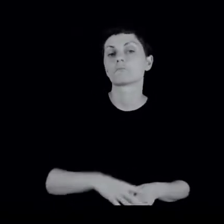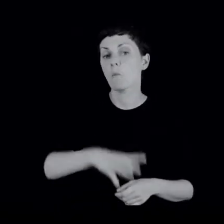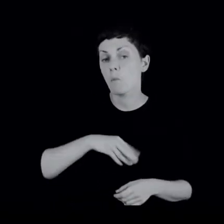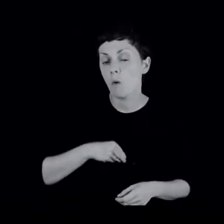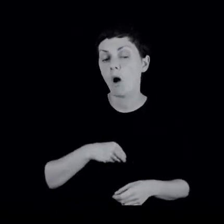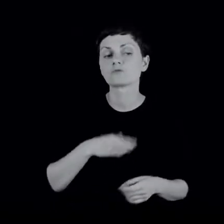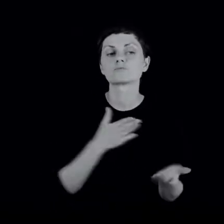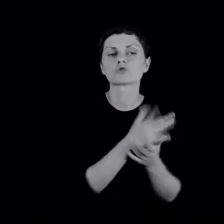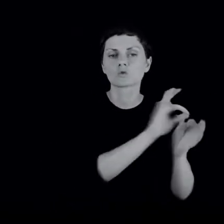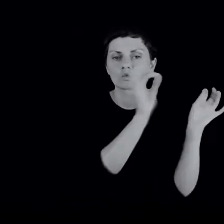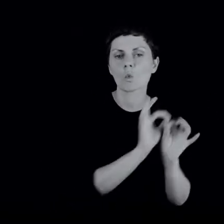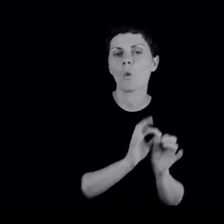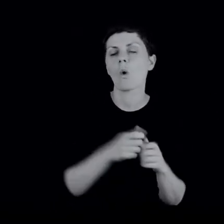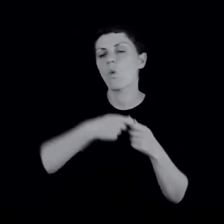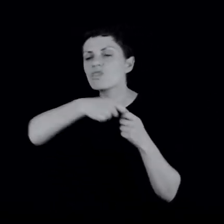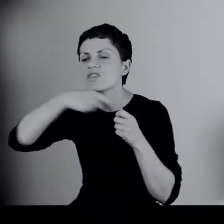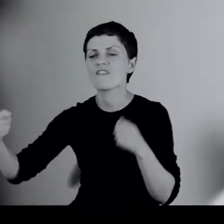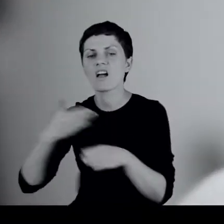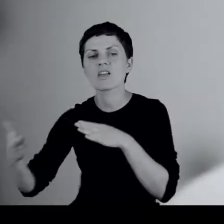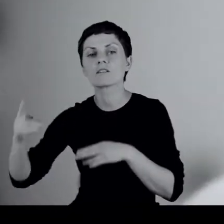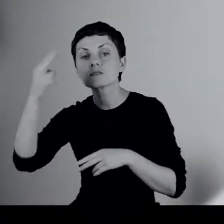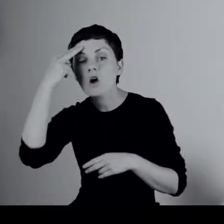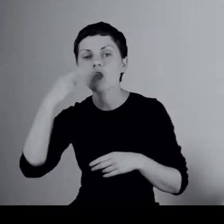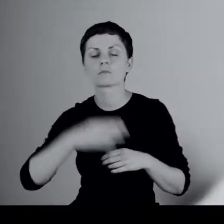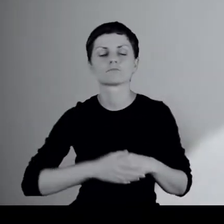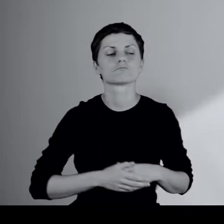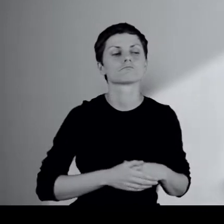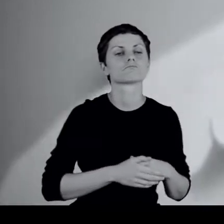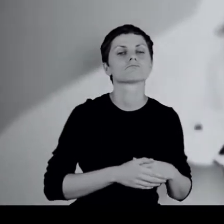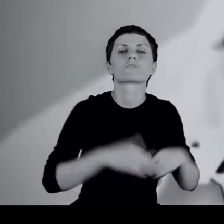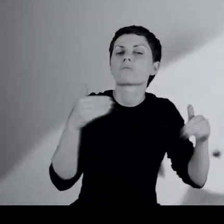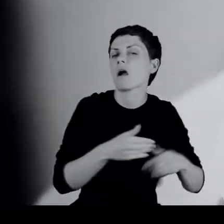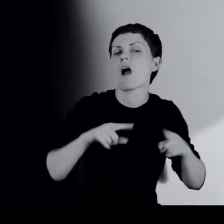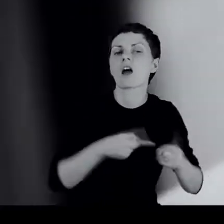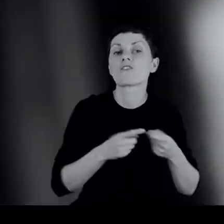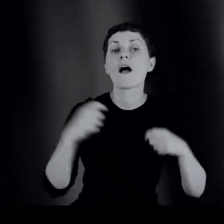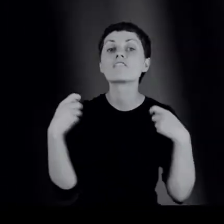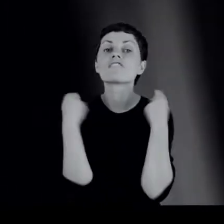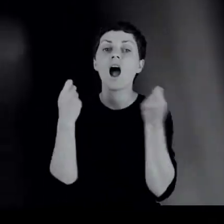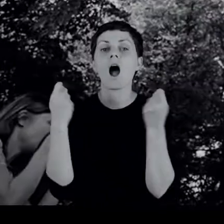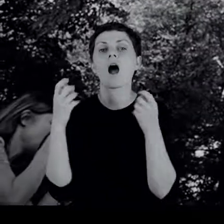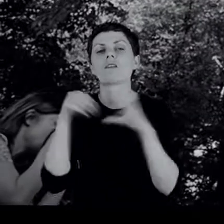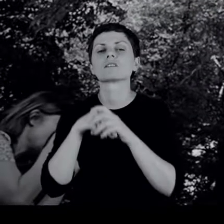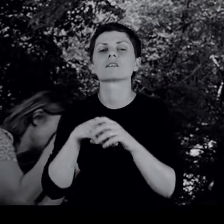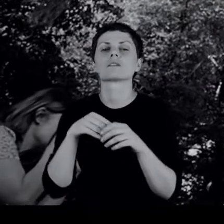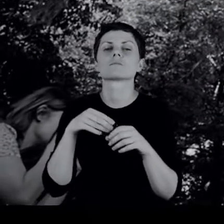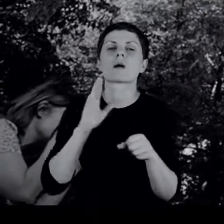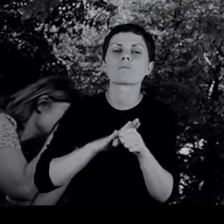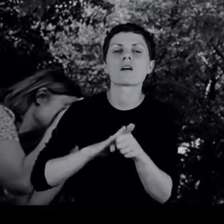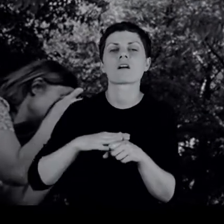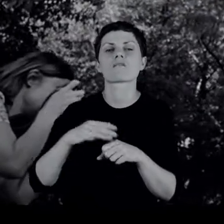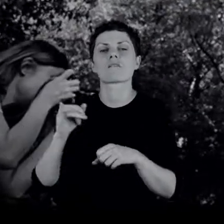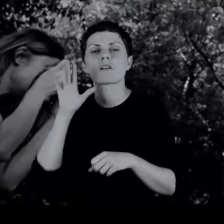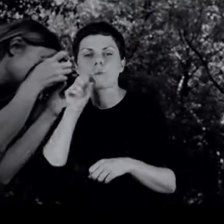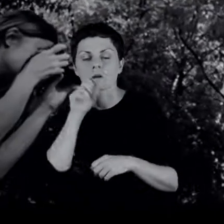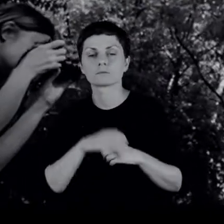przy pomocy sztuki utrwalać stereotypy. Można sprowadzić ją do festynów z piwem i kiełbasą, ale